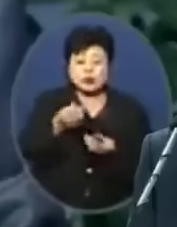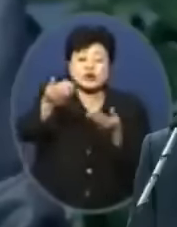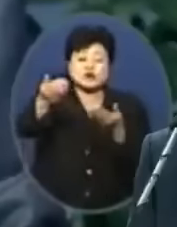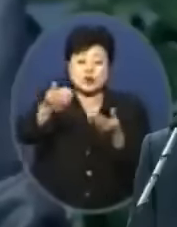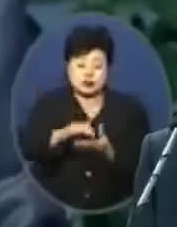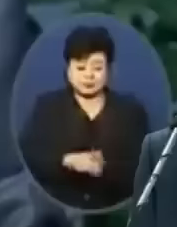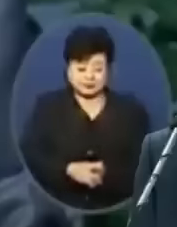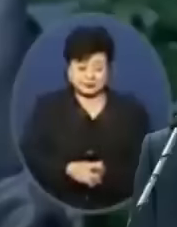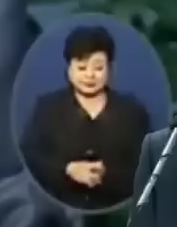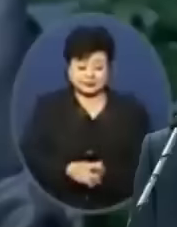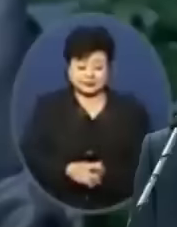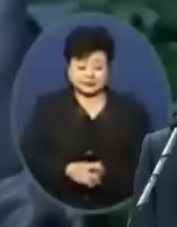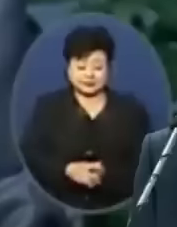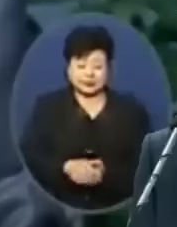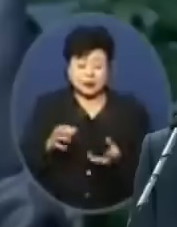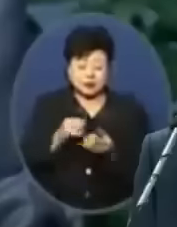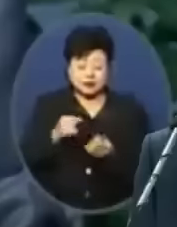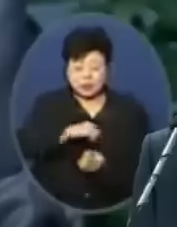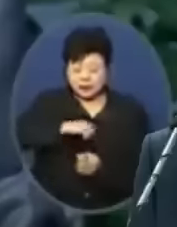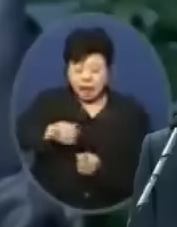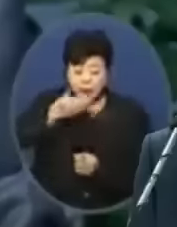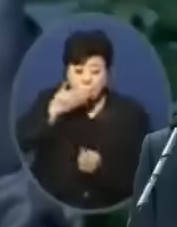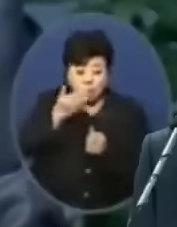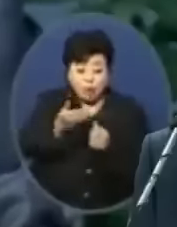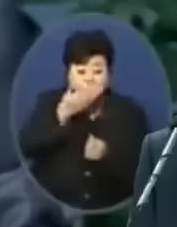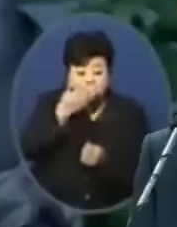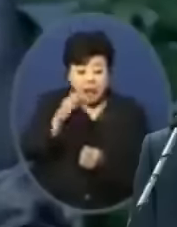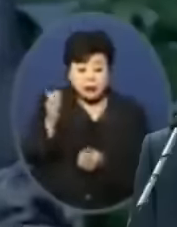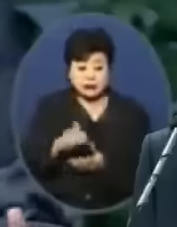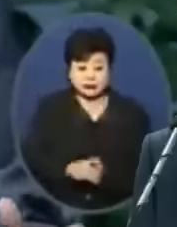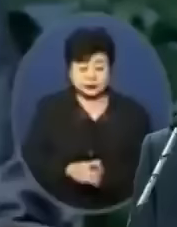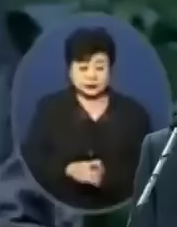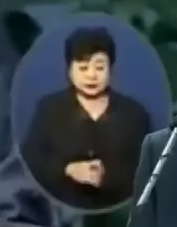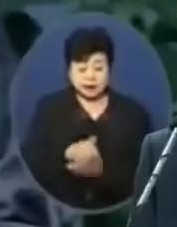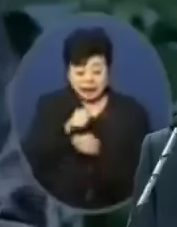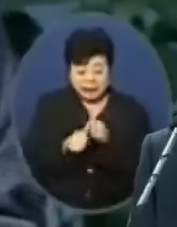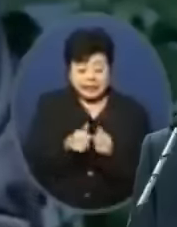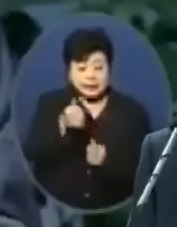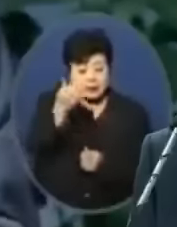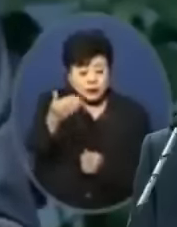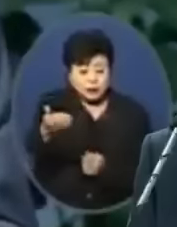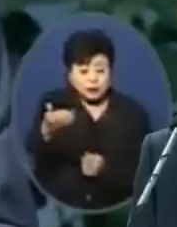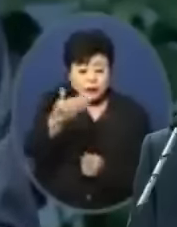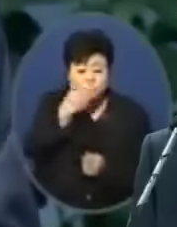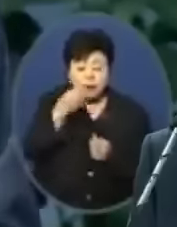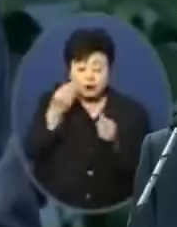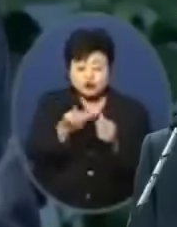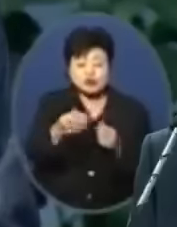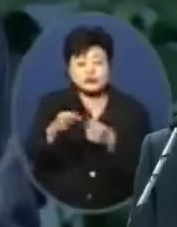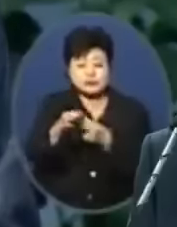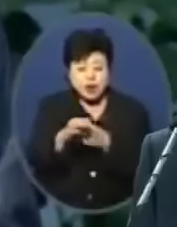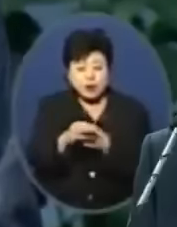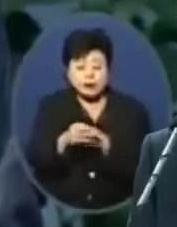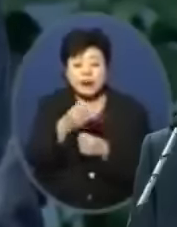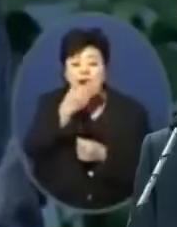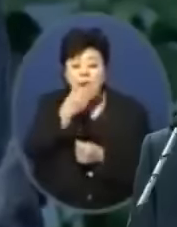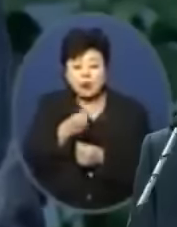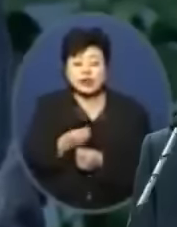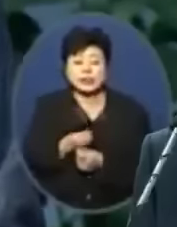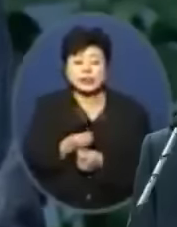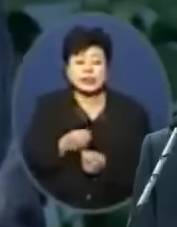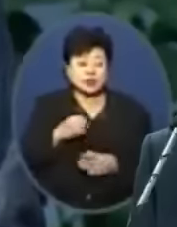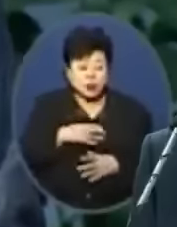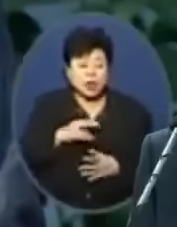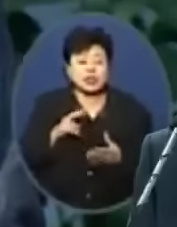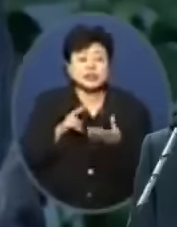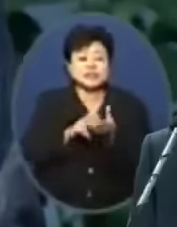주시고 그 모든 사람을 먹일 수가 있는 것입니다. 하나님이 여러분을 복을 주시면 그 복이